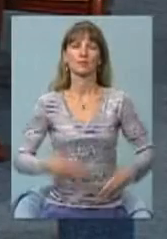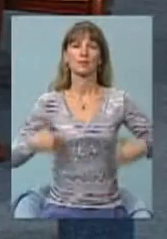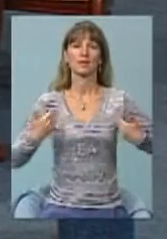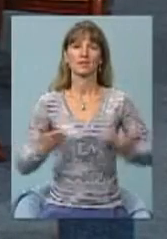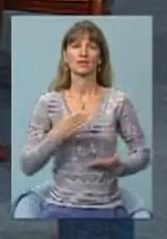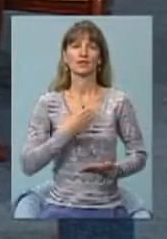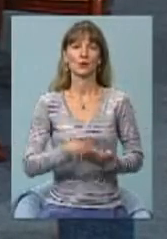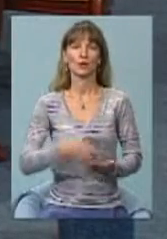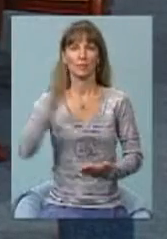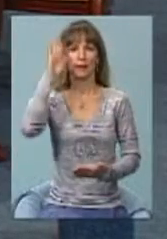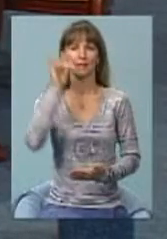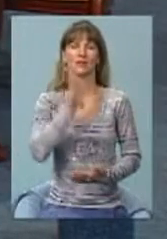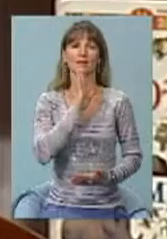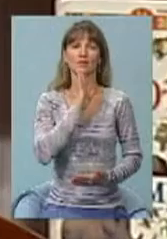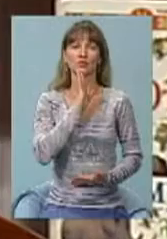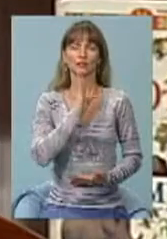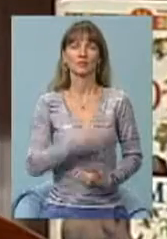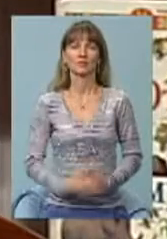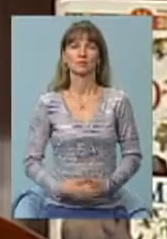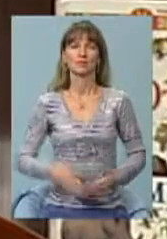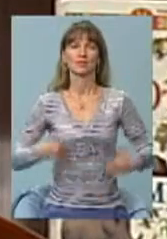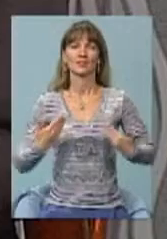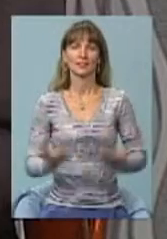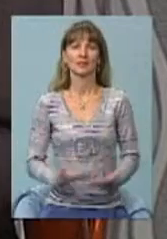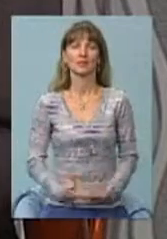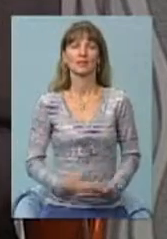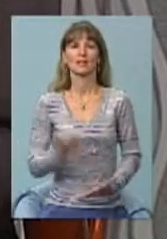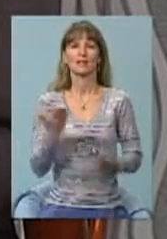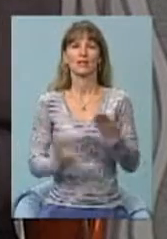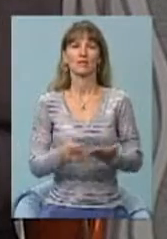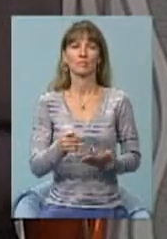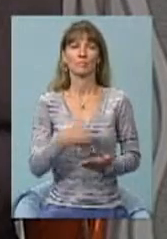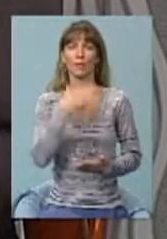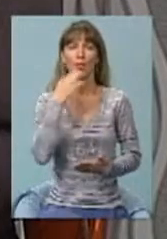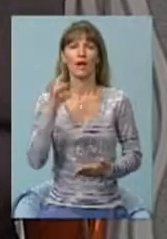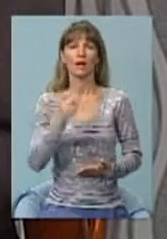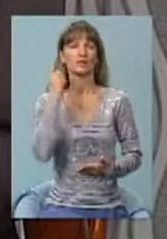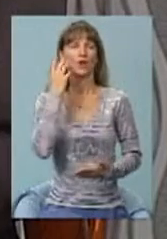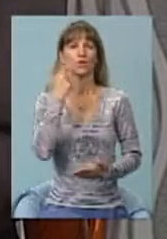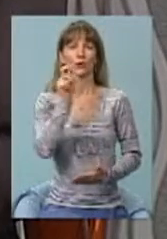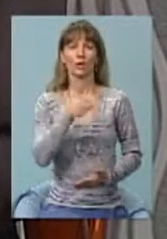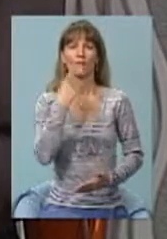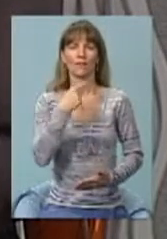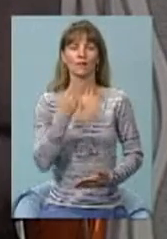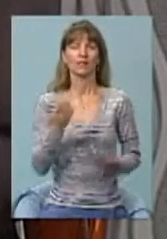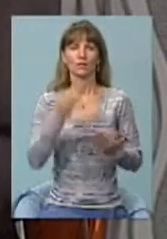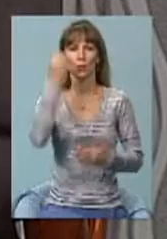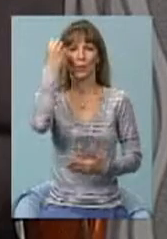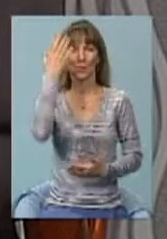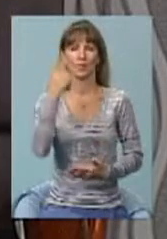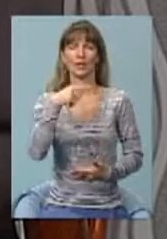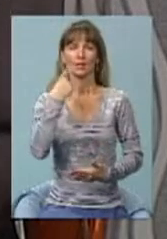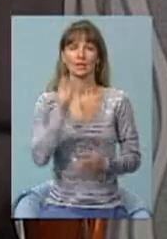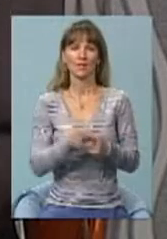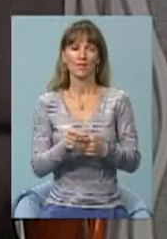Привіт, наші дорогі хлопчики та дівчатка. Привіт. Напевно, ми не раз чули, коли людина говорить якісь певні розумні фрази.